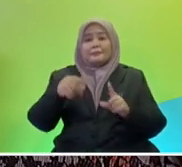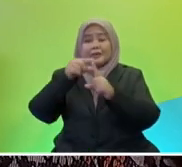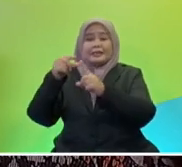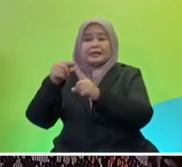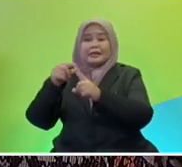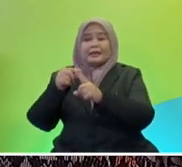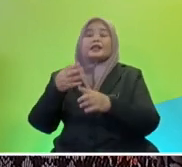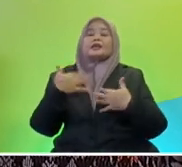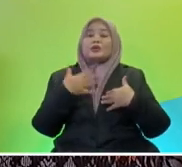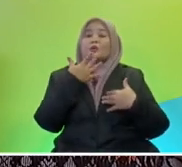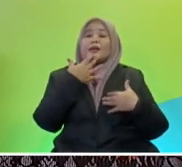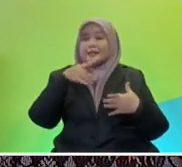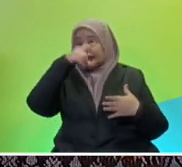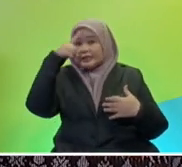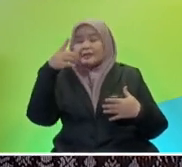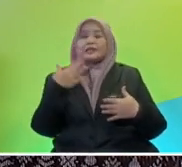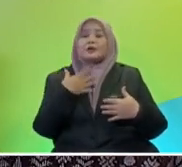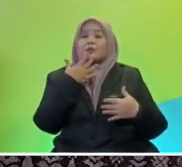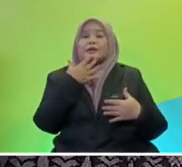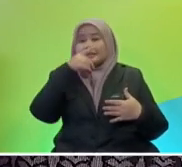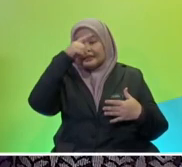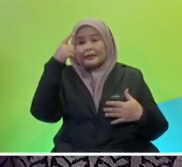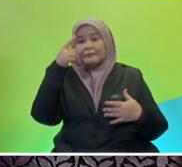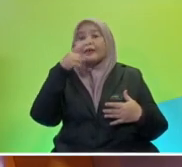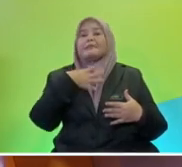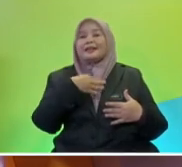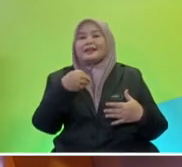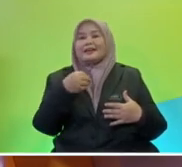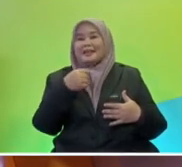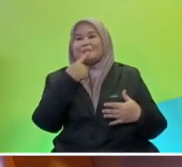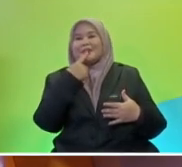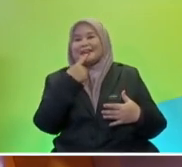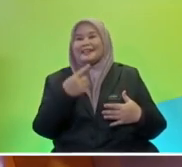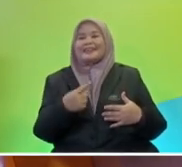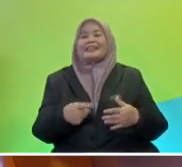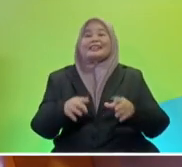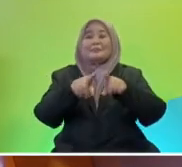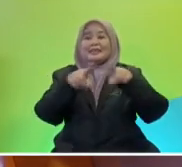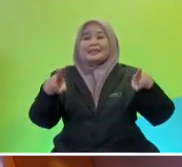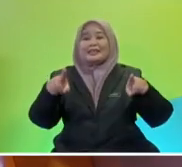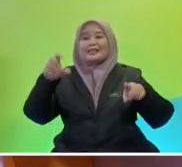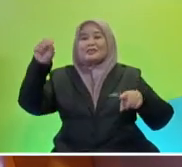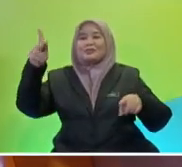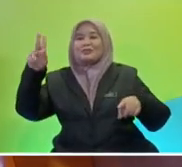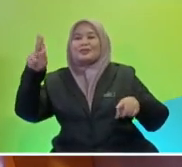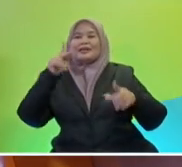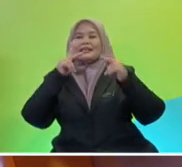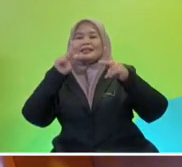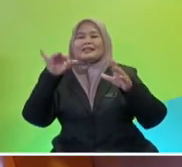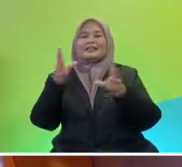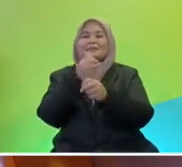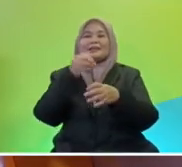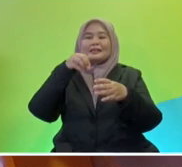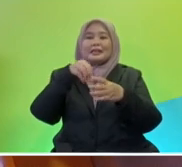hitam ini adalah untuk membizikan suku kata suku kata yang terdapat